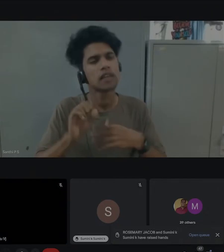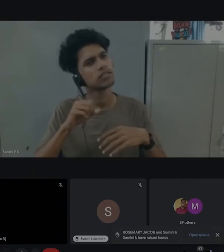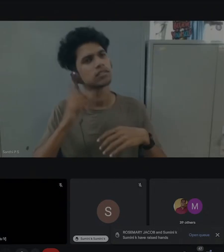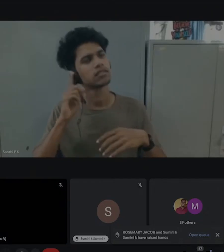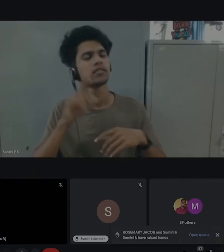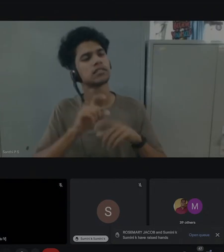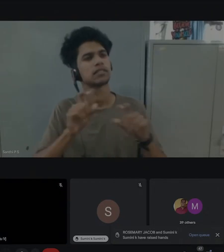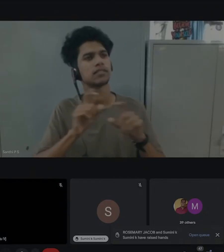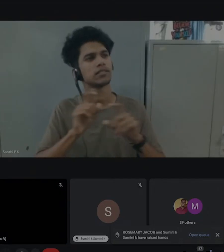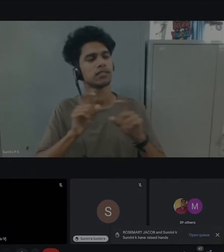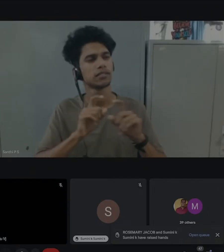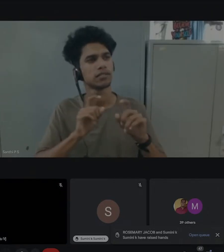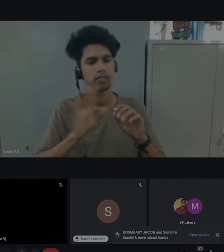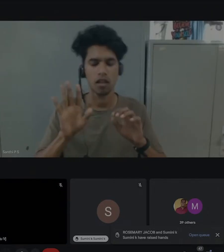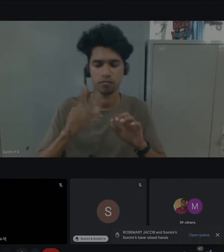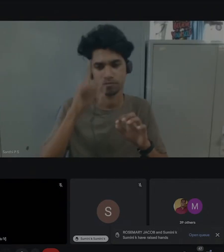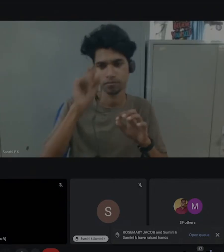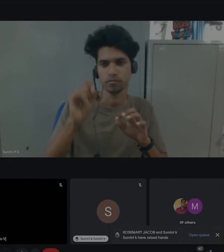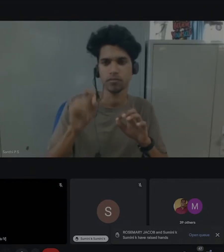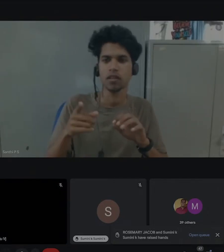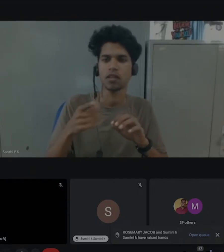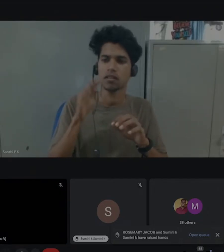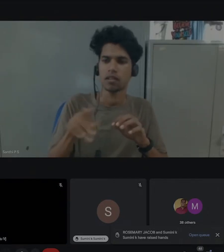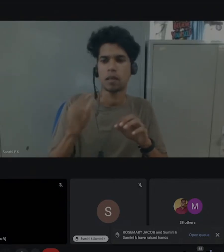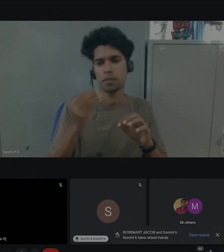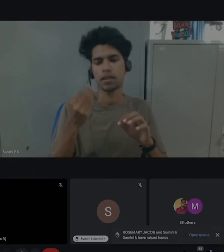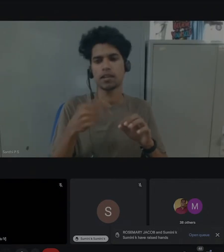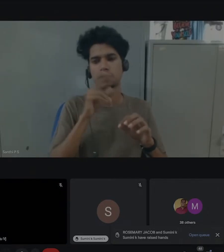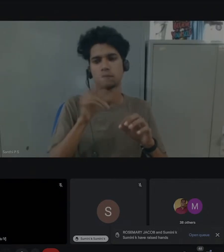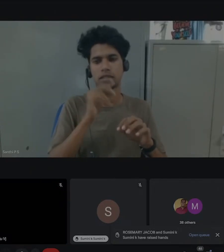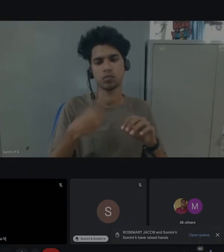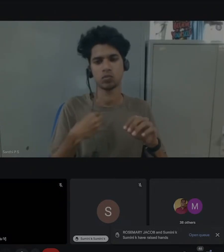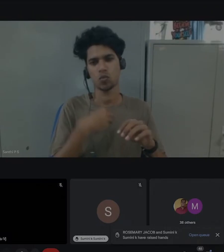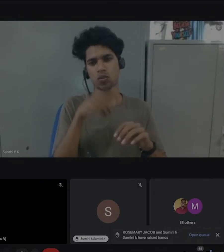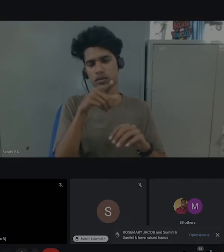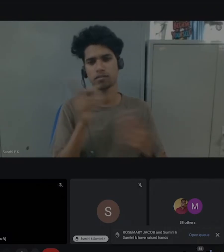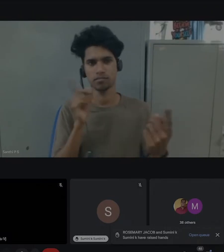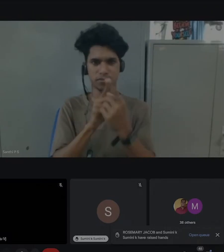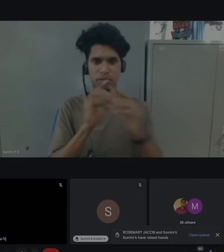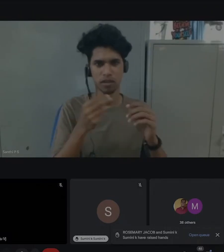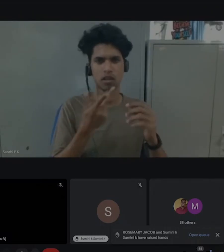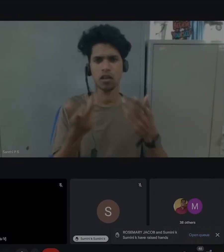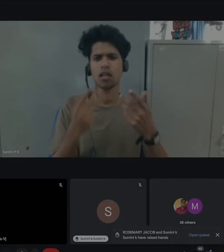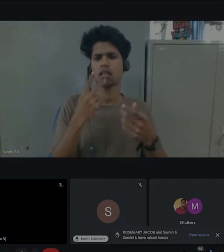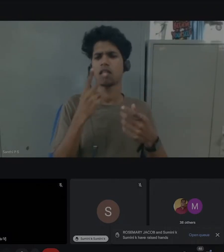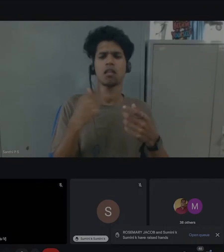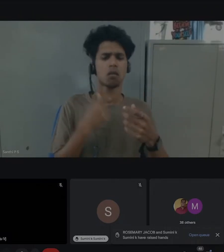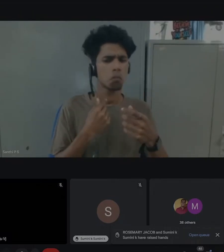കേൾക്കാം മേഡം, കേൾക്കാം. കുഞ്ഞിനെ എന്തായാലും സ്പീച്ച് തെറപ്പിസ്റ്റിനെ കാണിക്കണം. ഉച്ചാരണ പ്രശ്നം ഉള്ളതുപോലെ തോന്നുന്നു